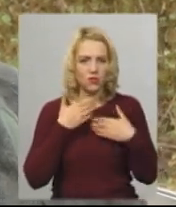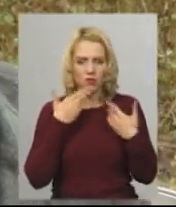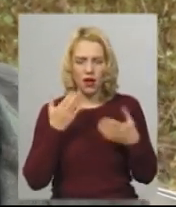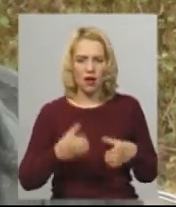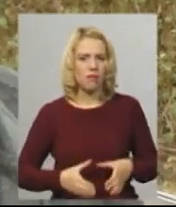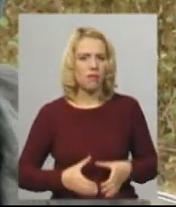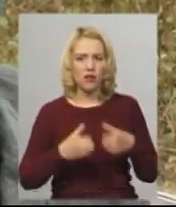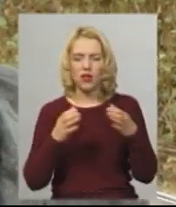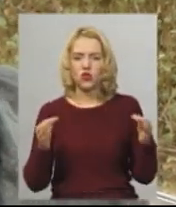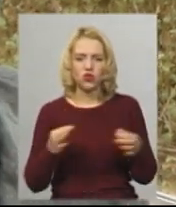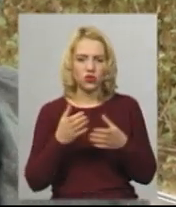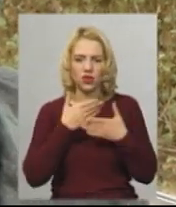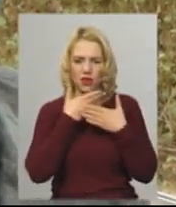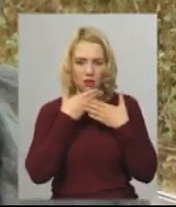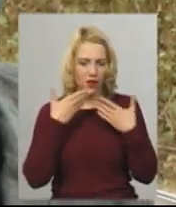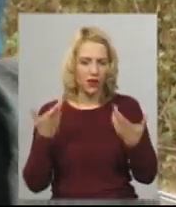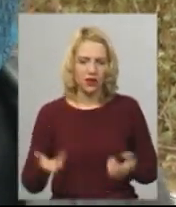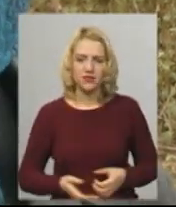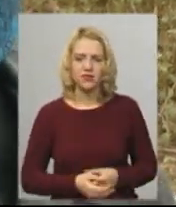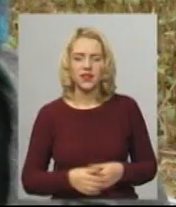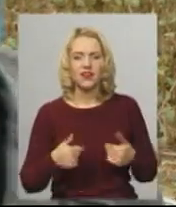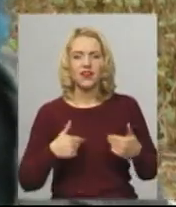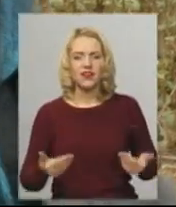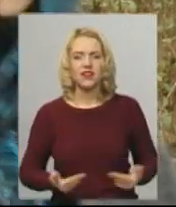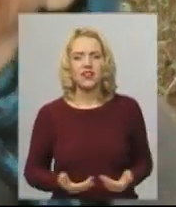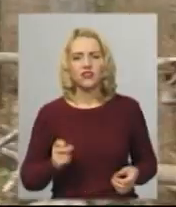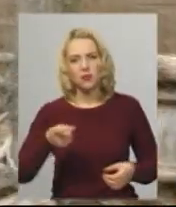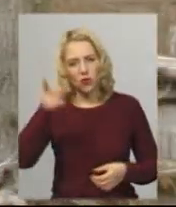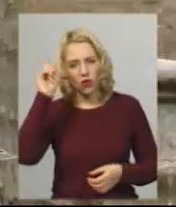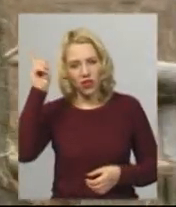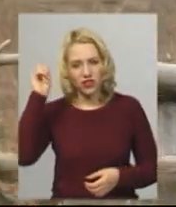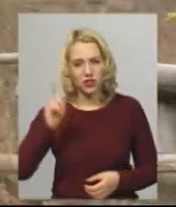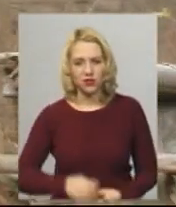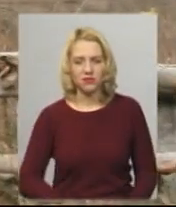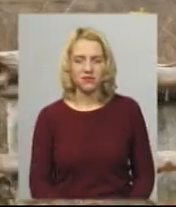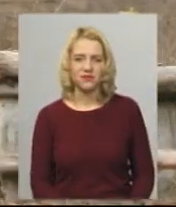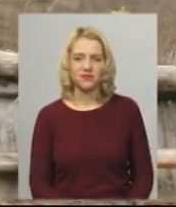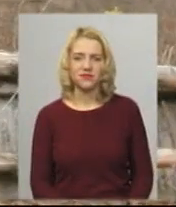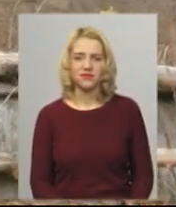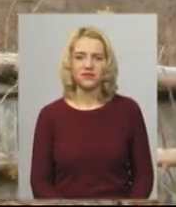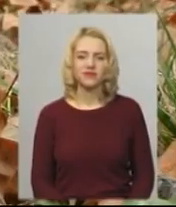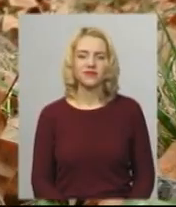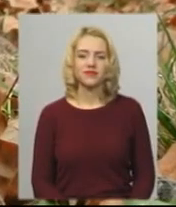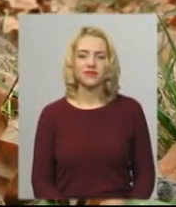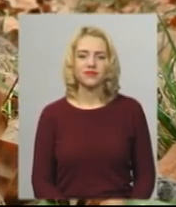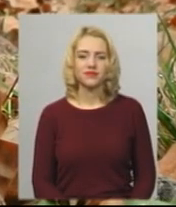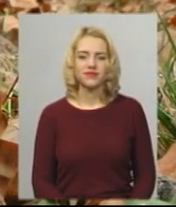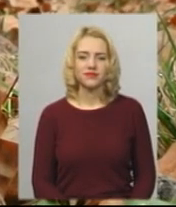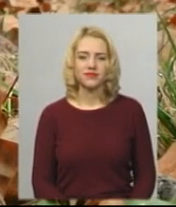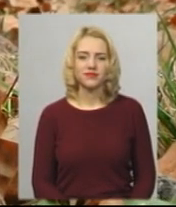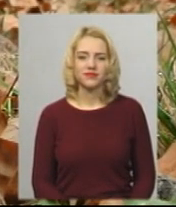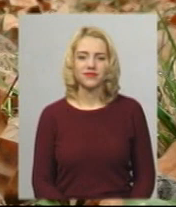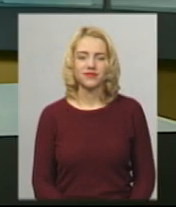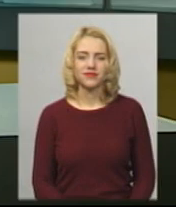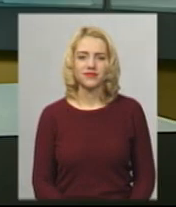Ні балона, нічого не зірветься. Я живу по-колишньому. Леся Боровець, Юрій Чорний. Новини на Суспільному. Хмельниччина.